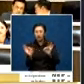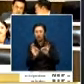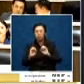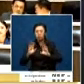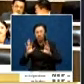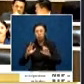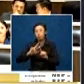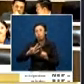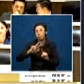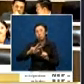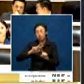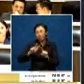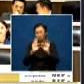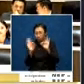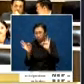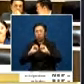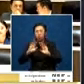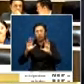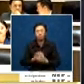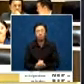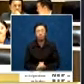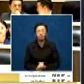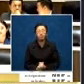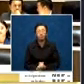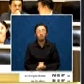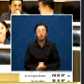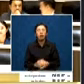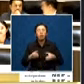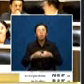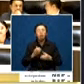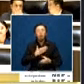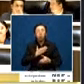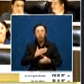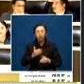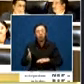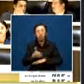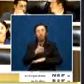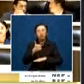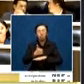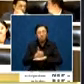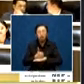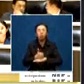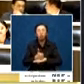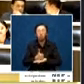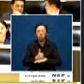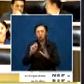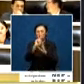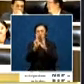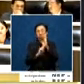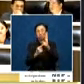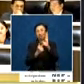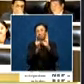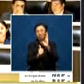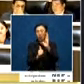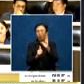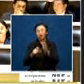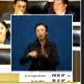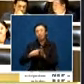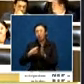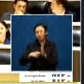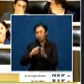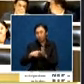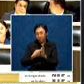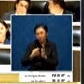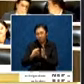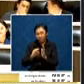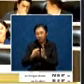งประชาชนและการกรรมการสรรหามันก็เป็นอิสระ หลังรัฐธรรมนูญ49มีการใช้อำนาจ3นูนในการยุบ ใช่องค์กรอิสระต้องถือว่าอิสระอยู่พอสมควรน